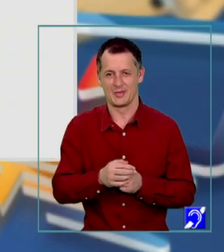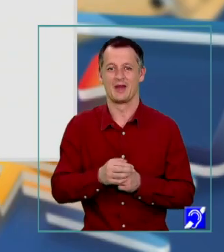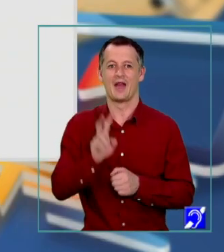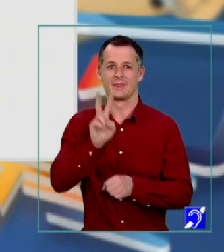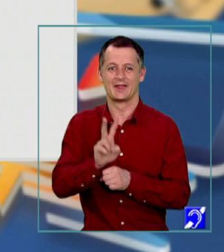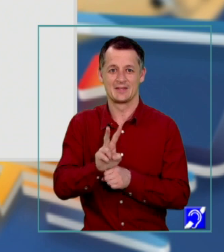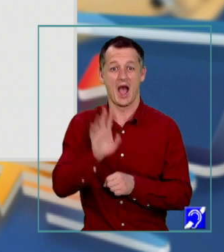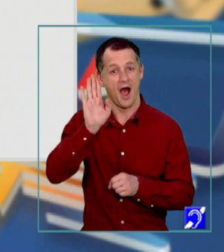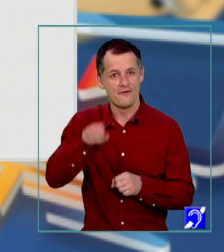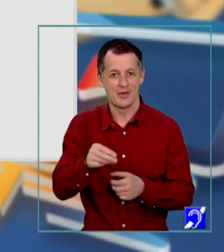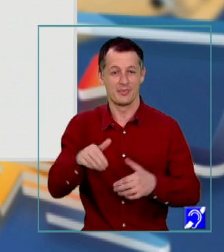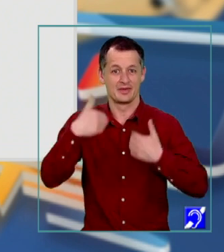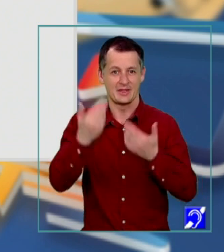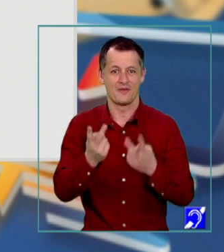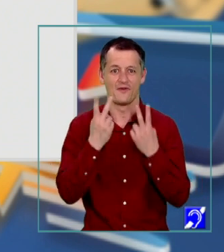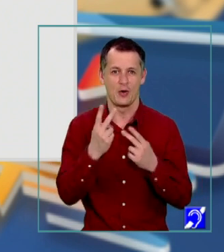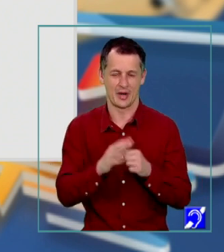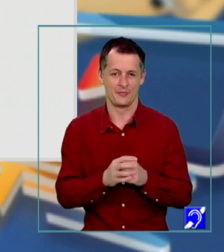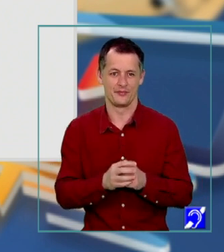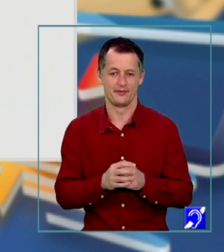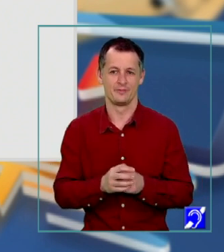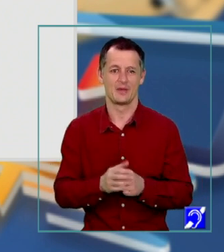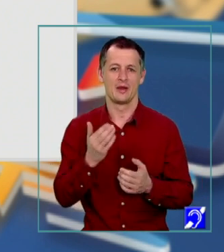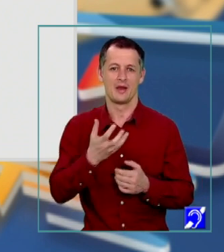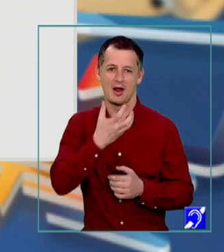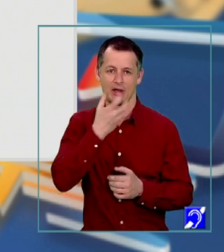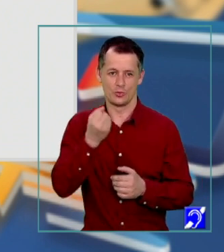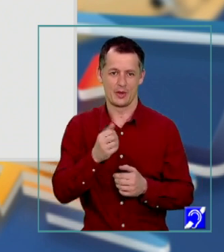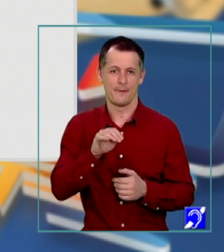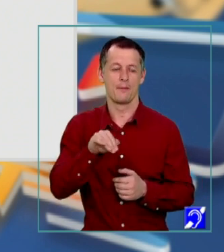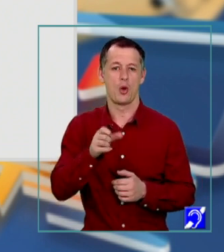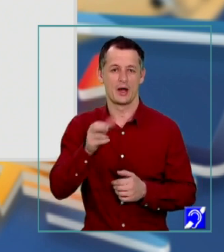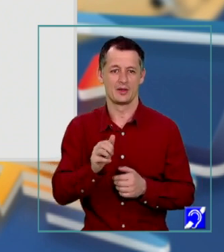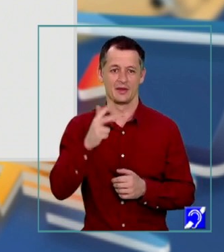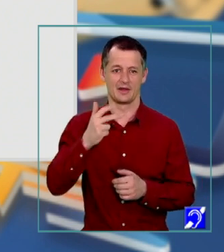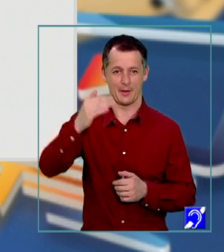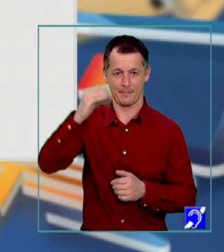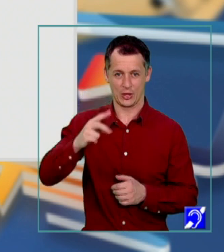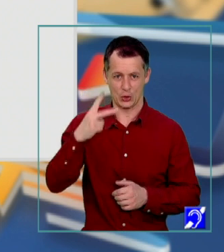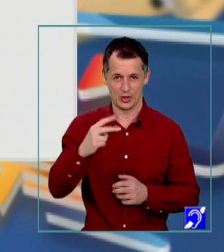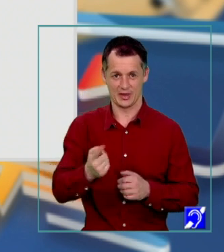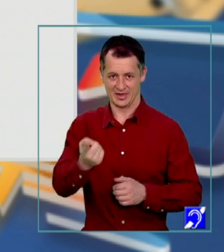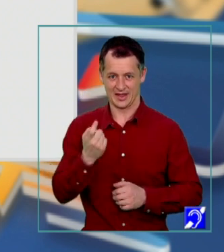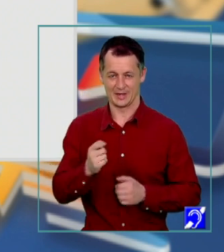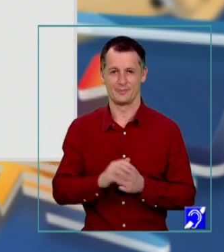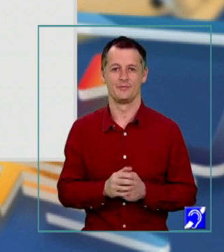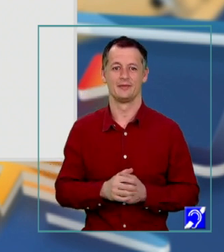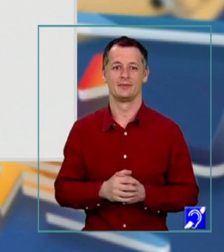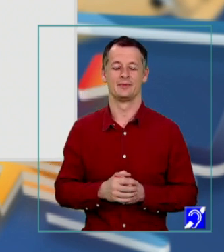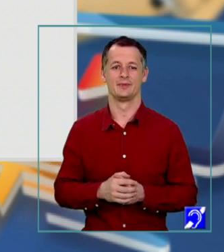deja dată valoarea căldurii molare 3/2 din